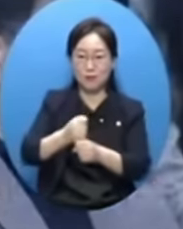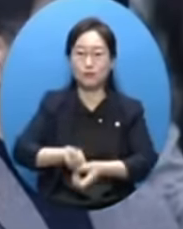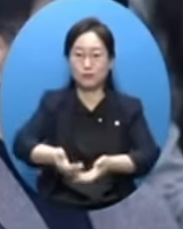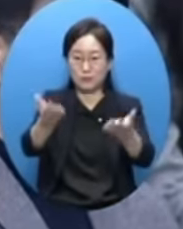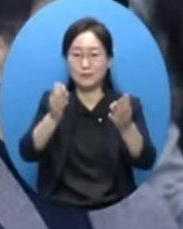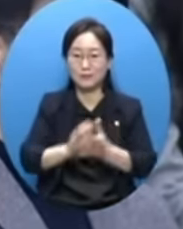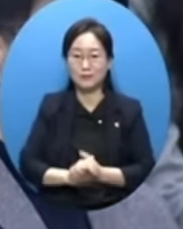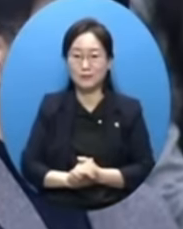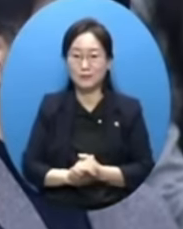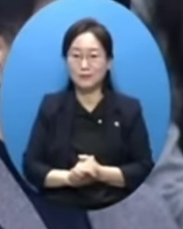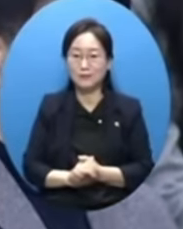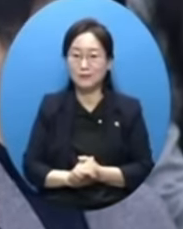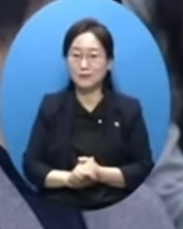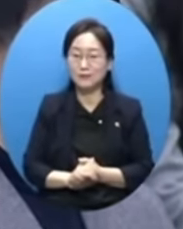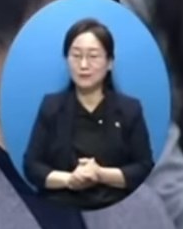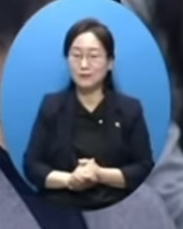것입니다.